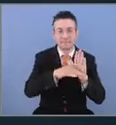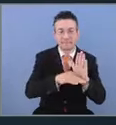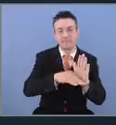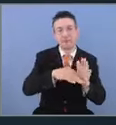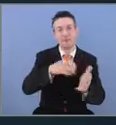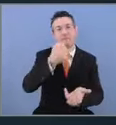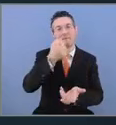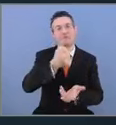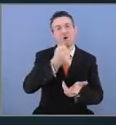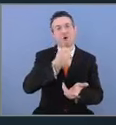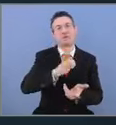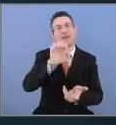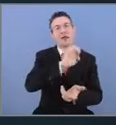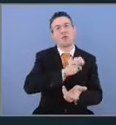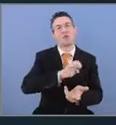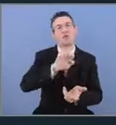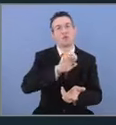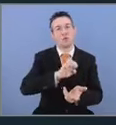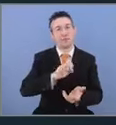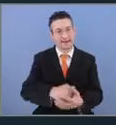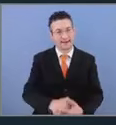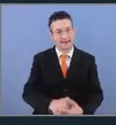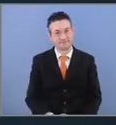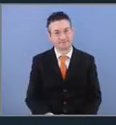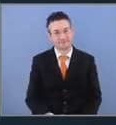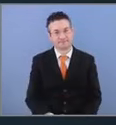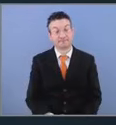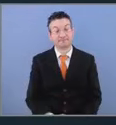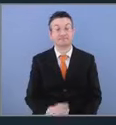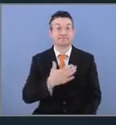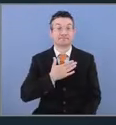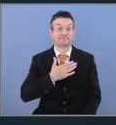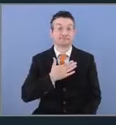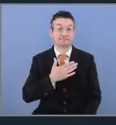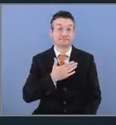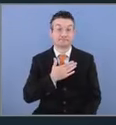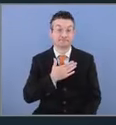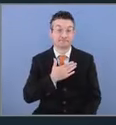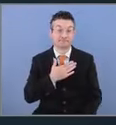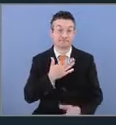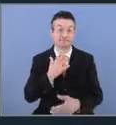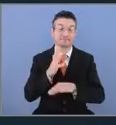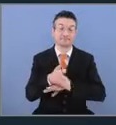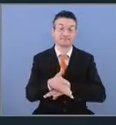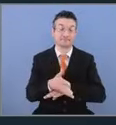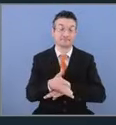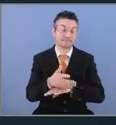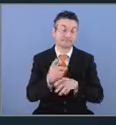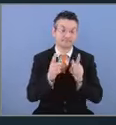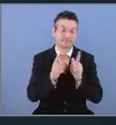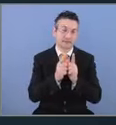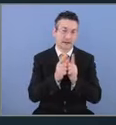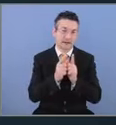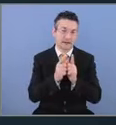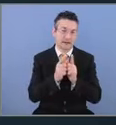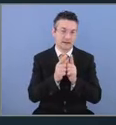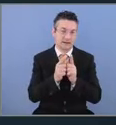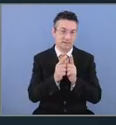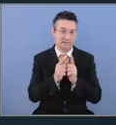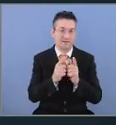europei. Il mio intervento sarà un breve intervento che prenderà soprattutto in